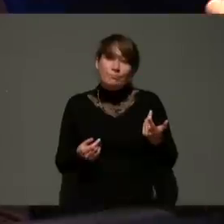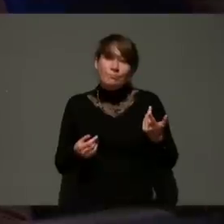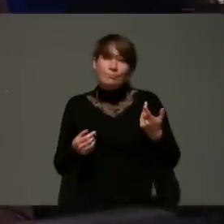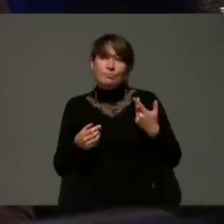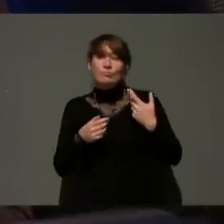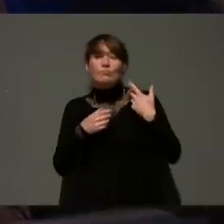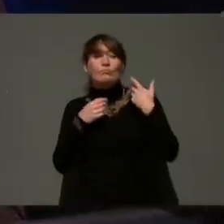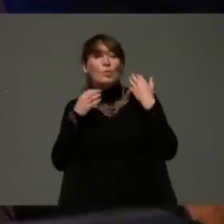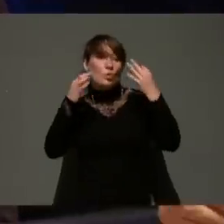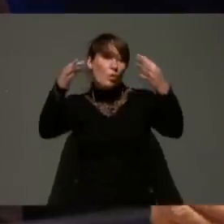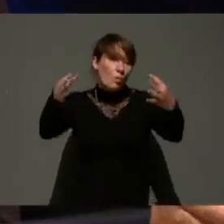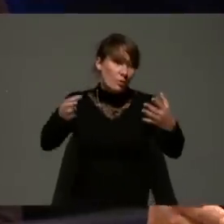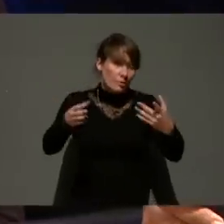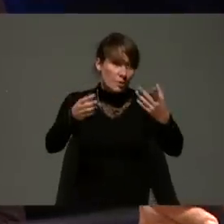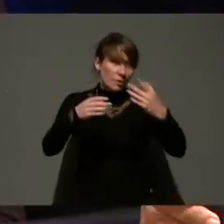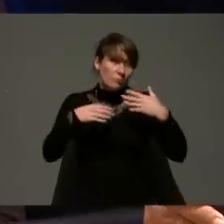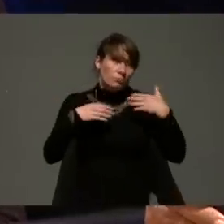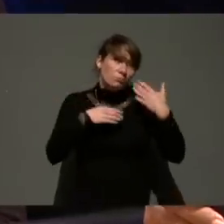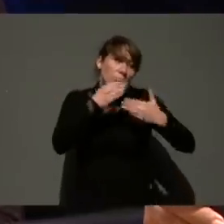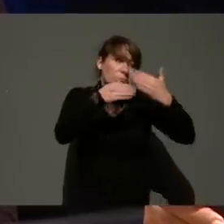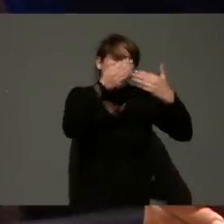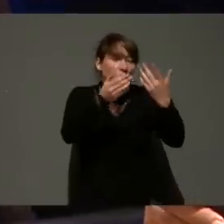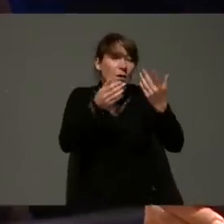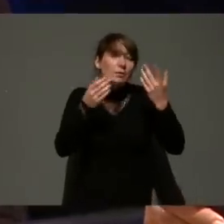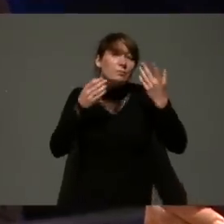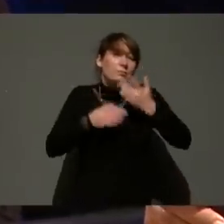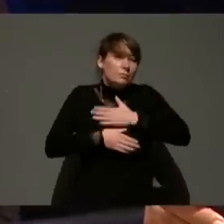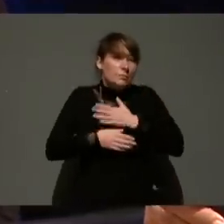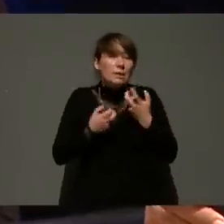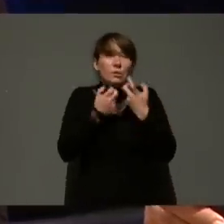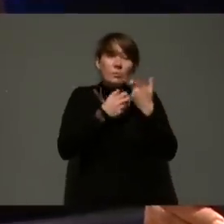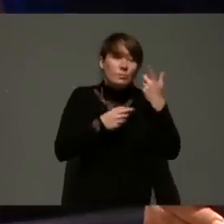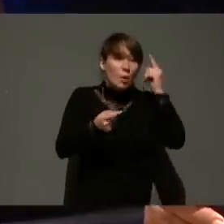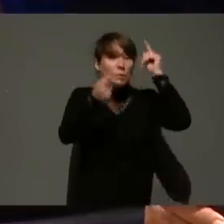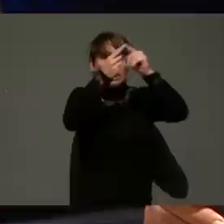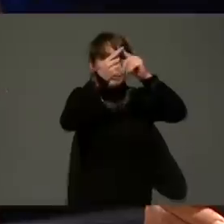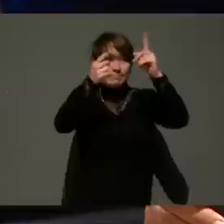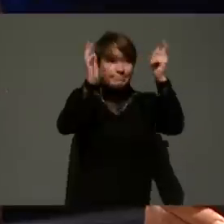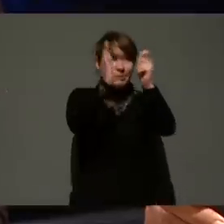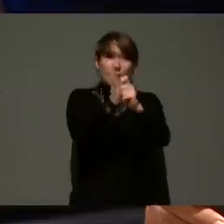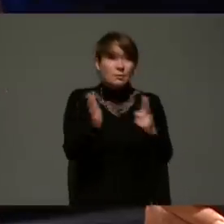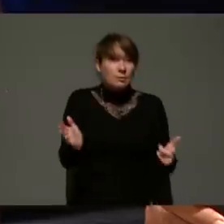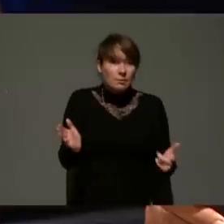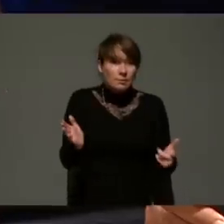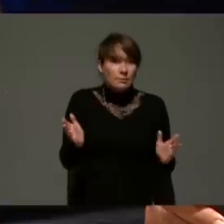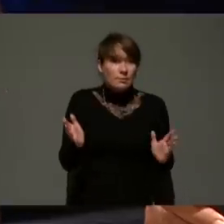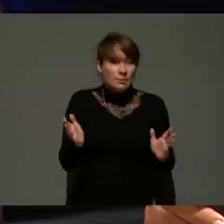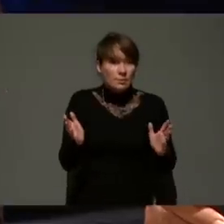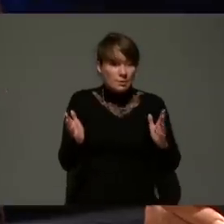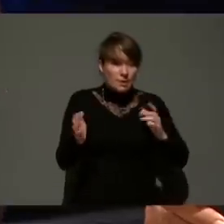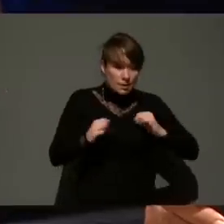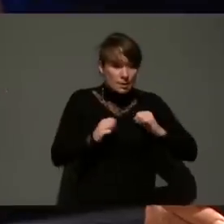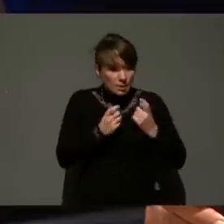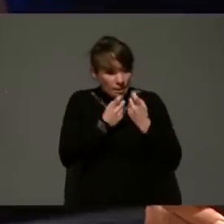temps, qu'on peut retirer, par exemple, quand on a programmé un objectif et qu'en amont, on parvient